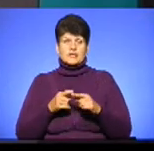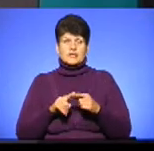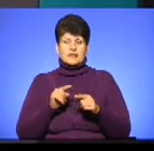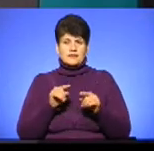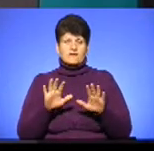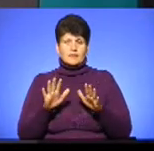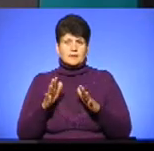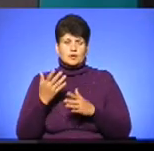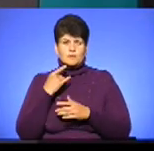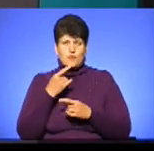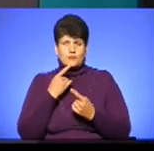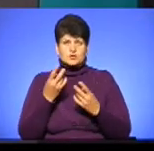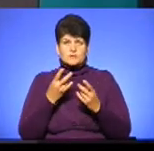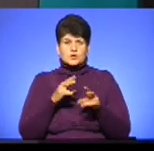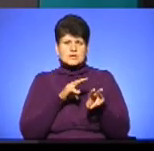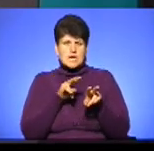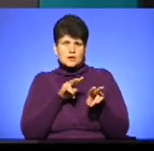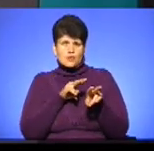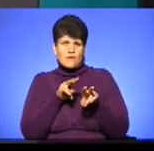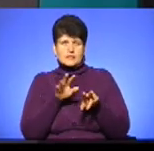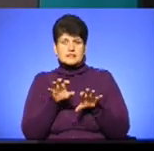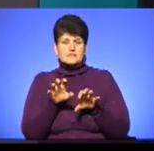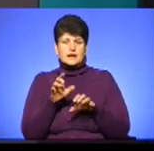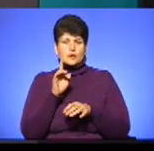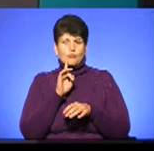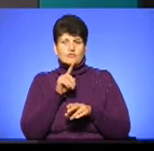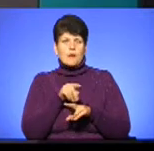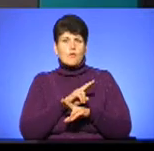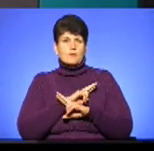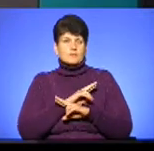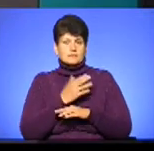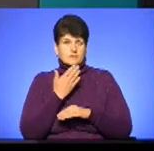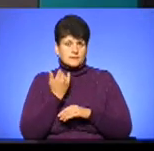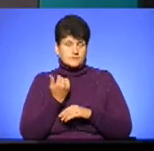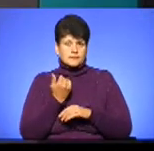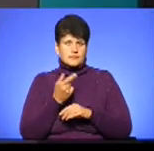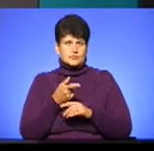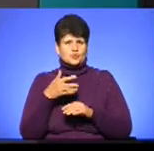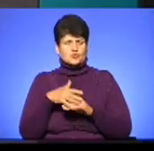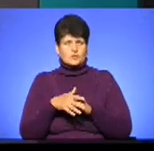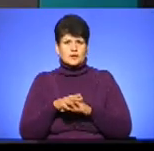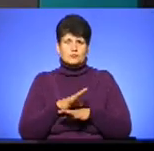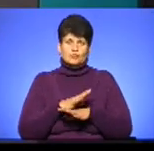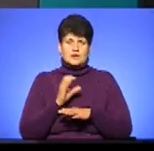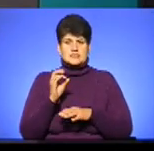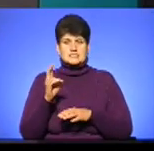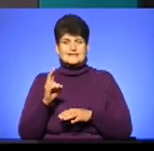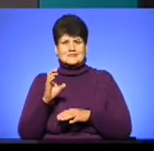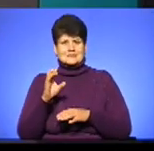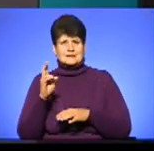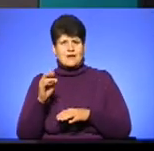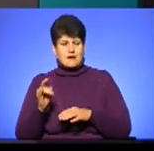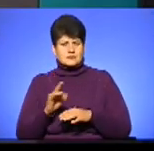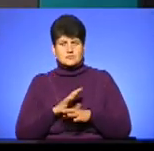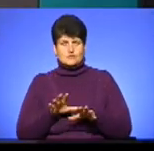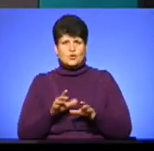їм говорять, потрібно слідкувати за твариною, доки вона не помре, скажімо так, якщо б зрозуміти, чи була вона зі сказом, чи не була. Люди